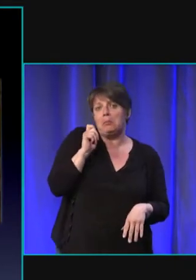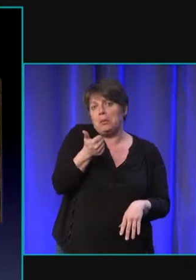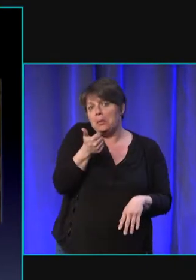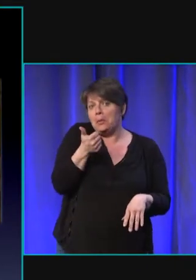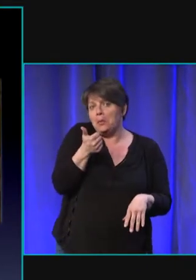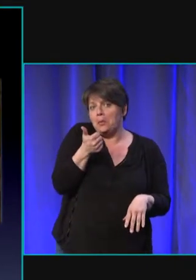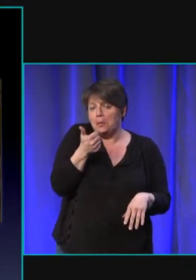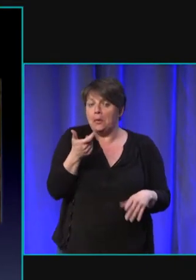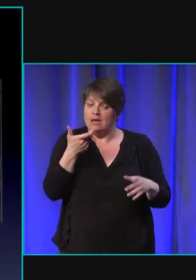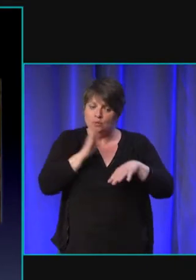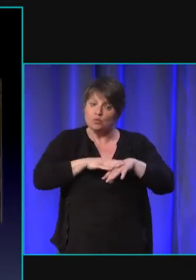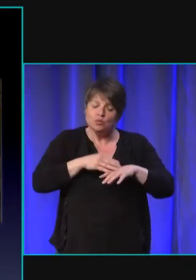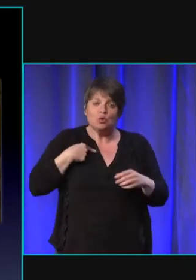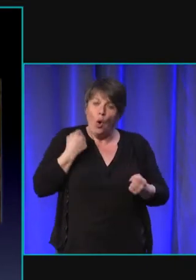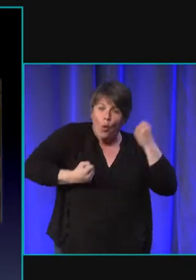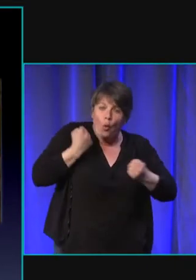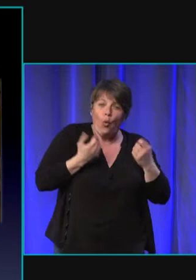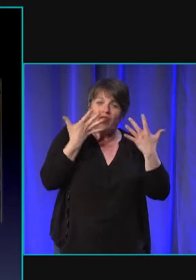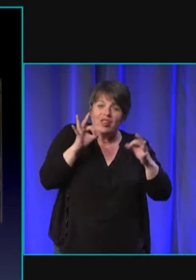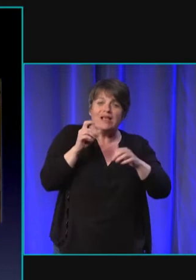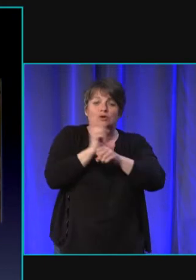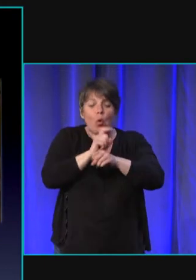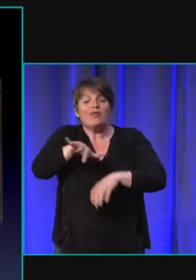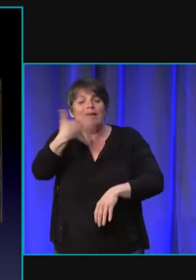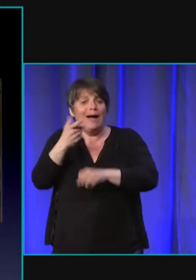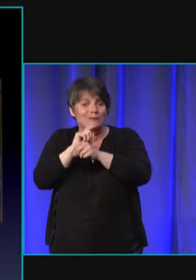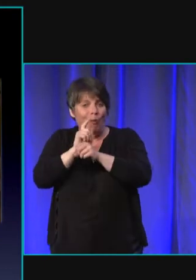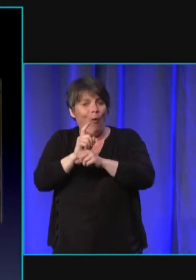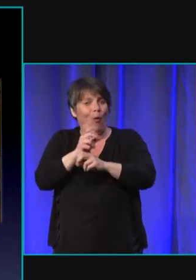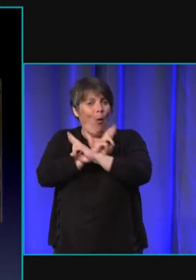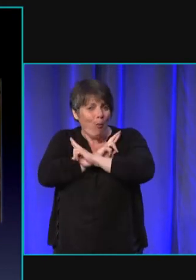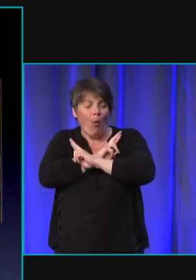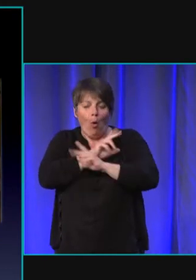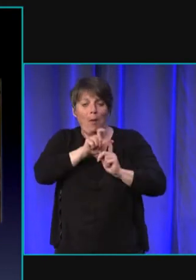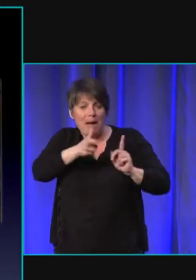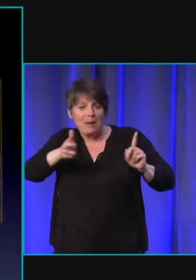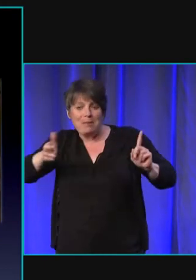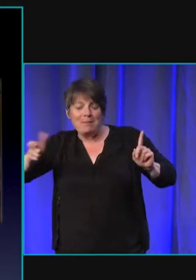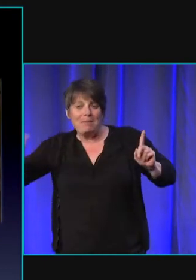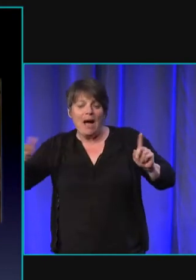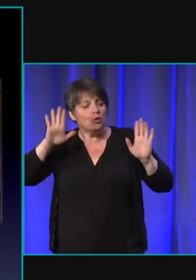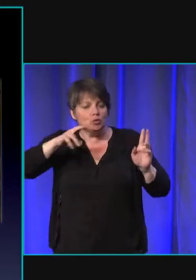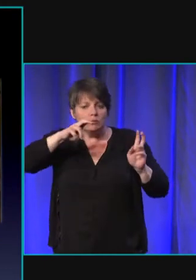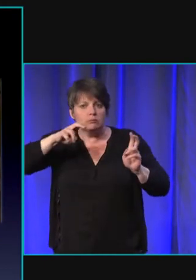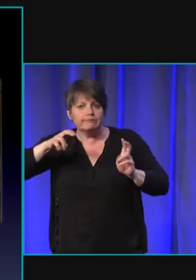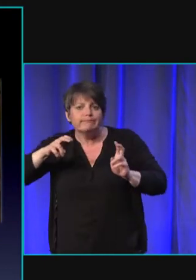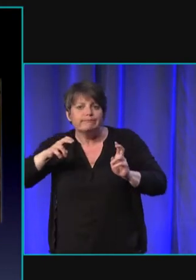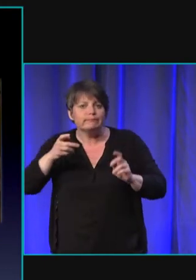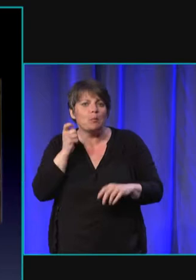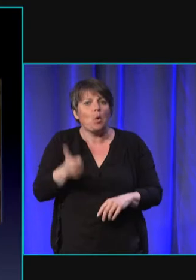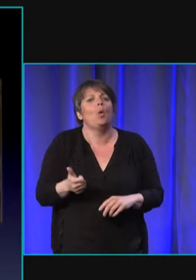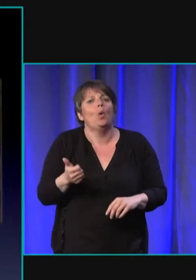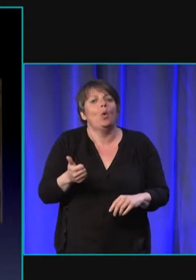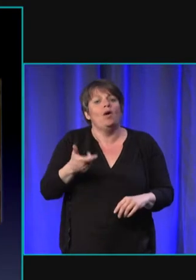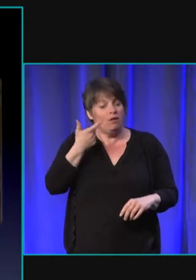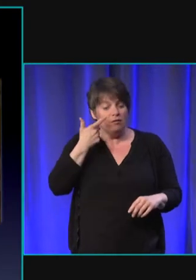difficulté de la série. Donc là, 29% contre 47%. Donc malgré voilà, des séries vraiment très très intensives,